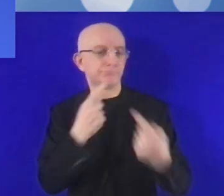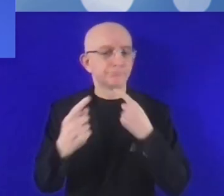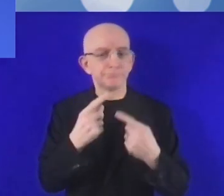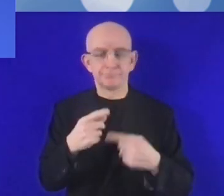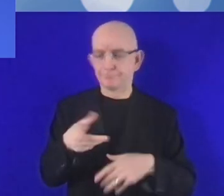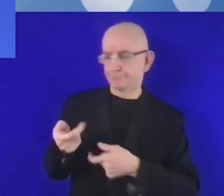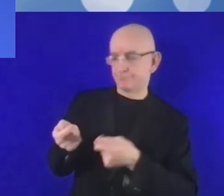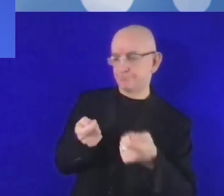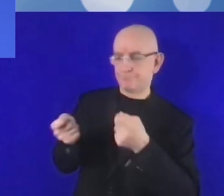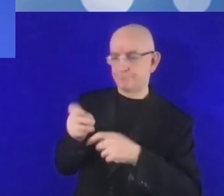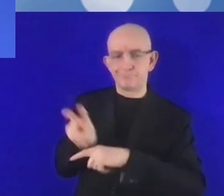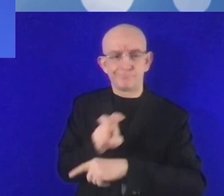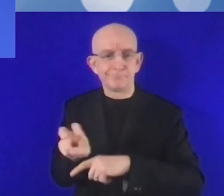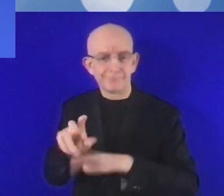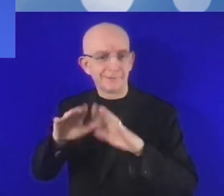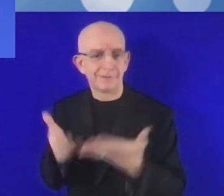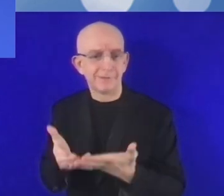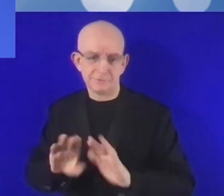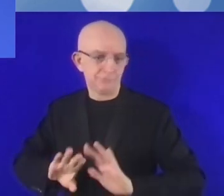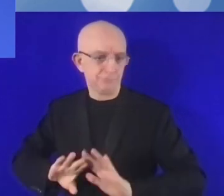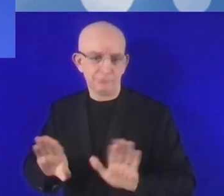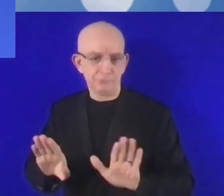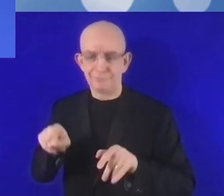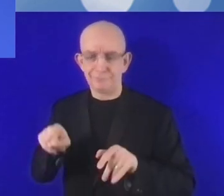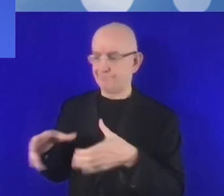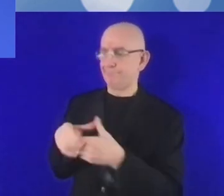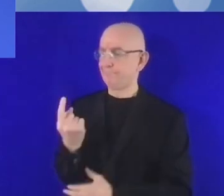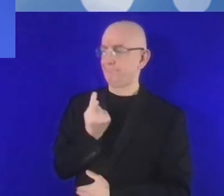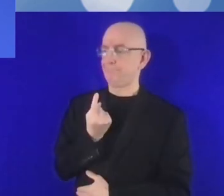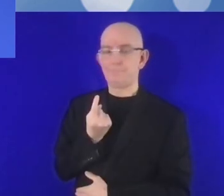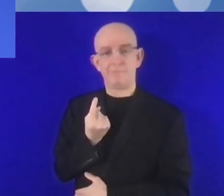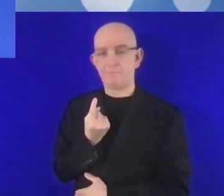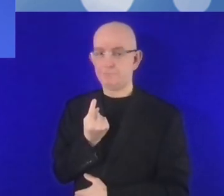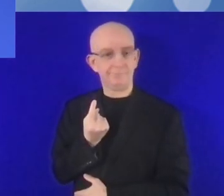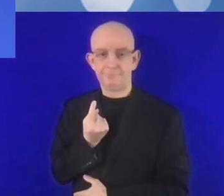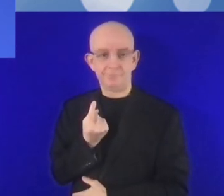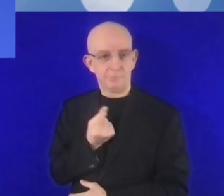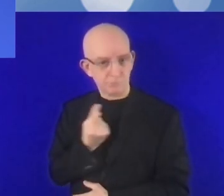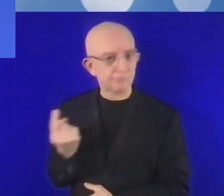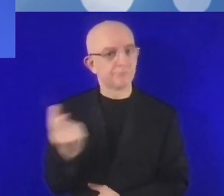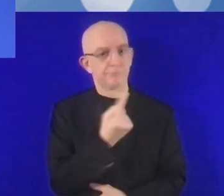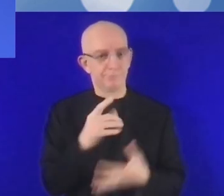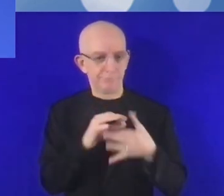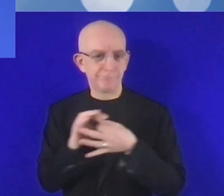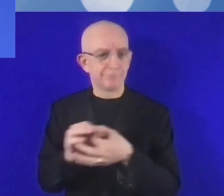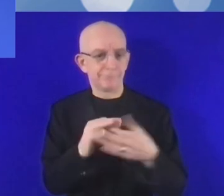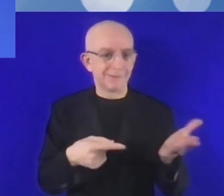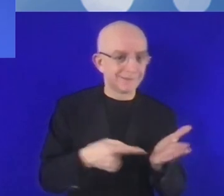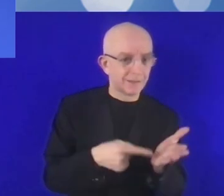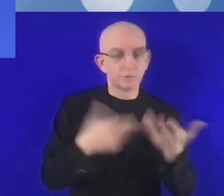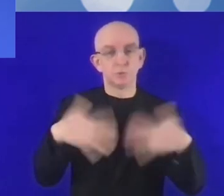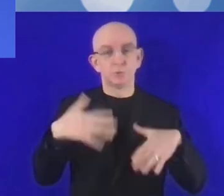будущие технологии, это квантовые технологии, high-performance computing и так далее. Это то, о чем